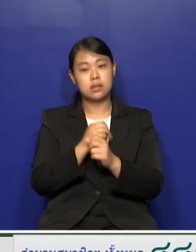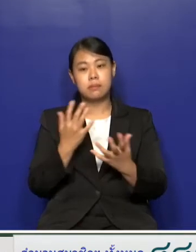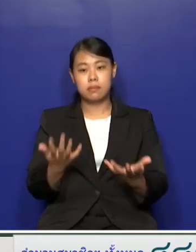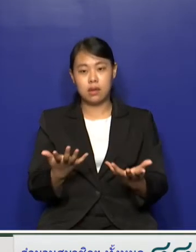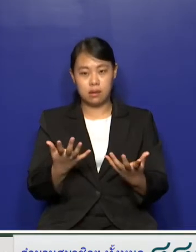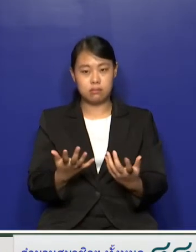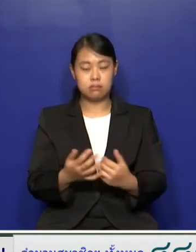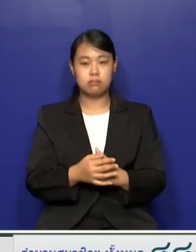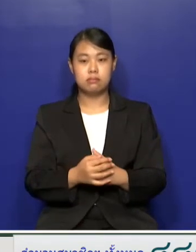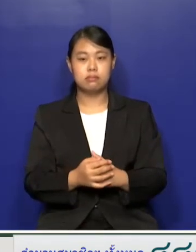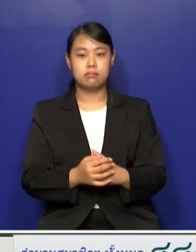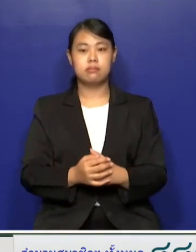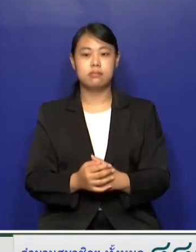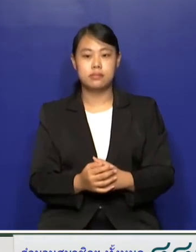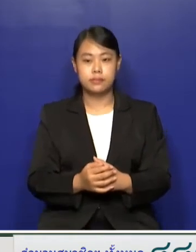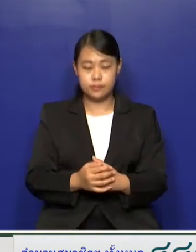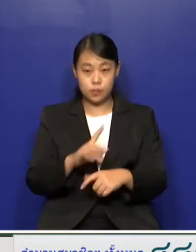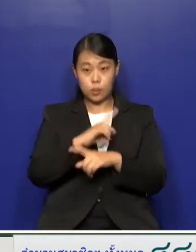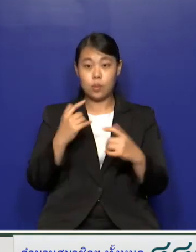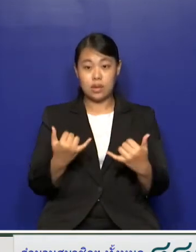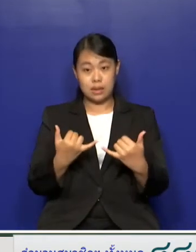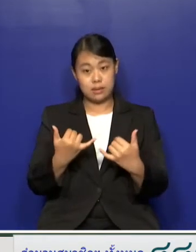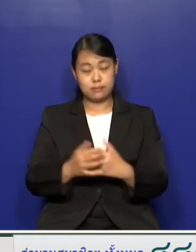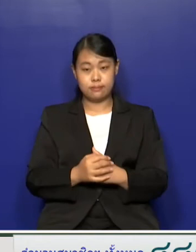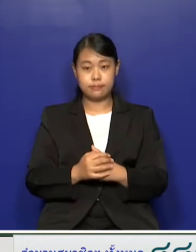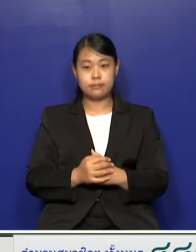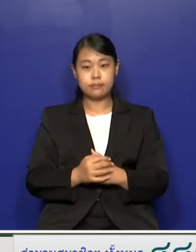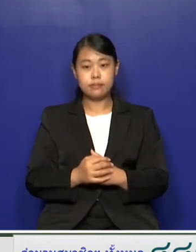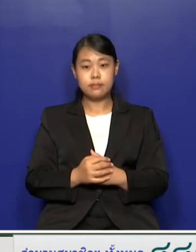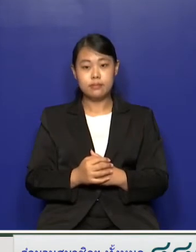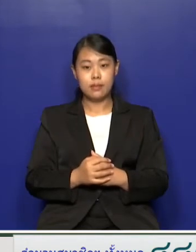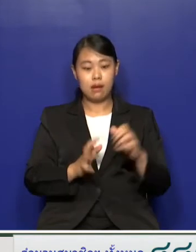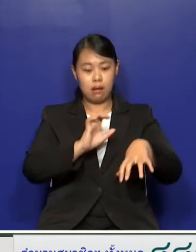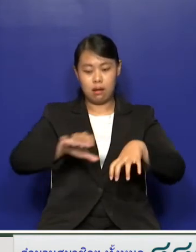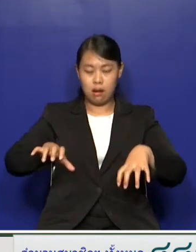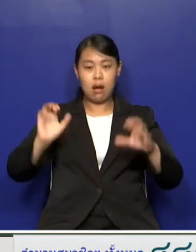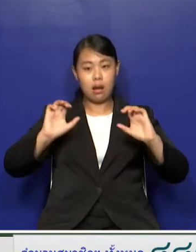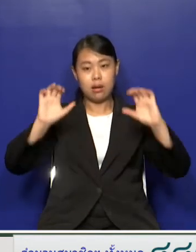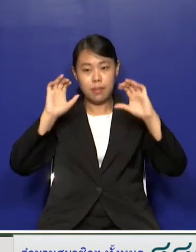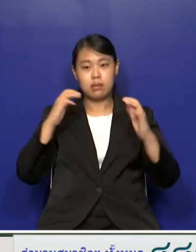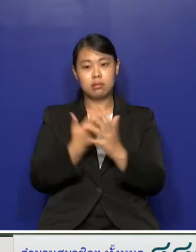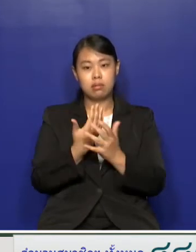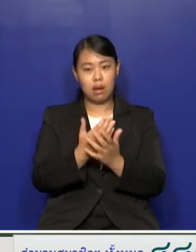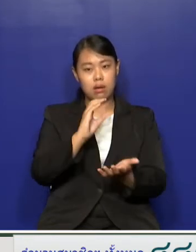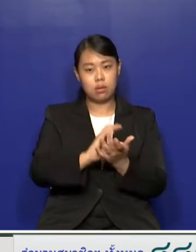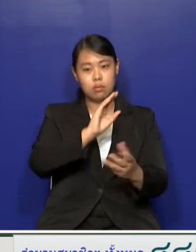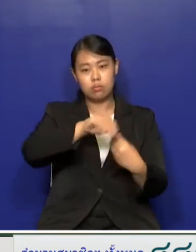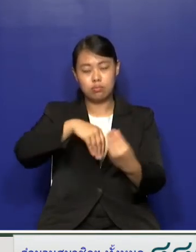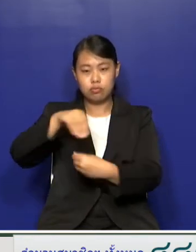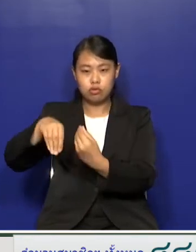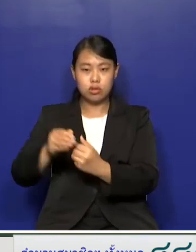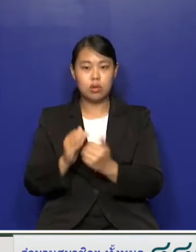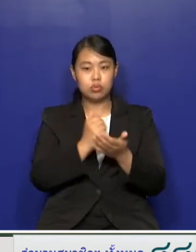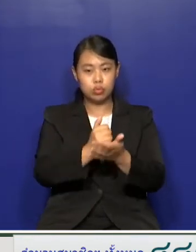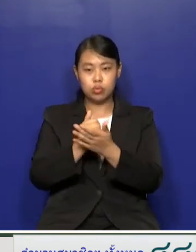ต่างๆโดยเฉพาะอย่างยิ่งวันนี้ผมเชื่อว่ามีหลายหน่วยงานของรัฐได้ใช้เงินประมาณเรื่องของการแก้ปัญหาของ